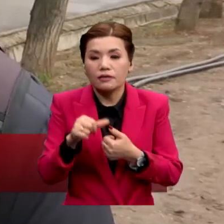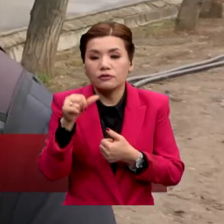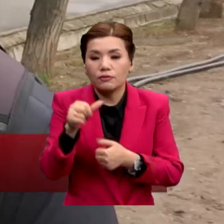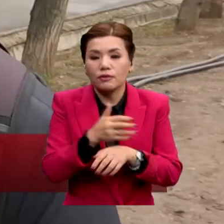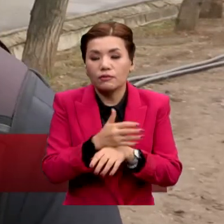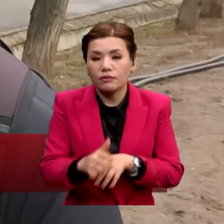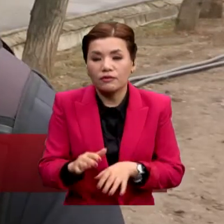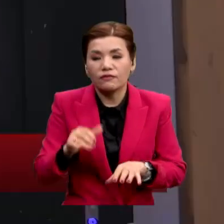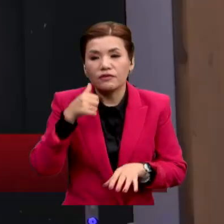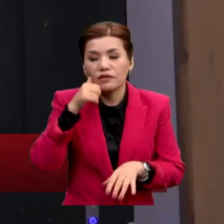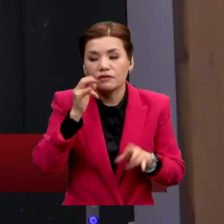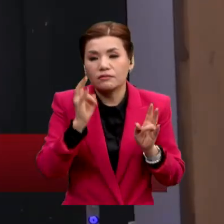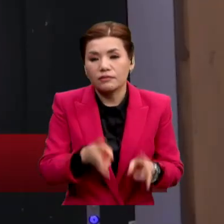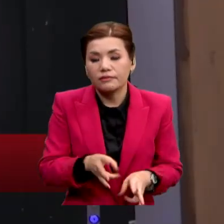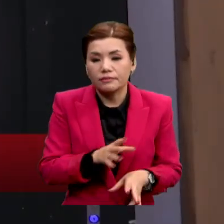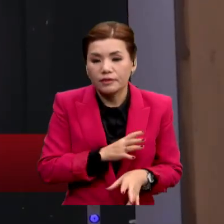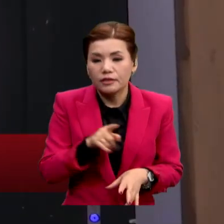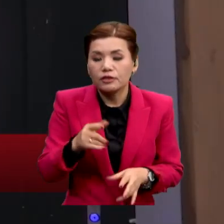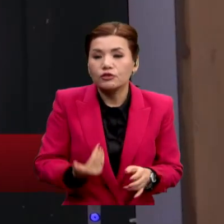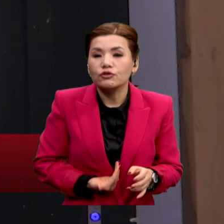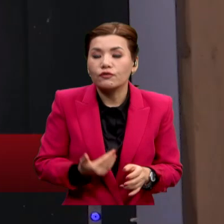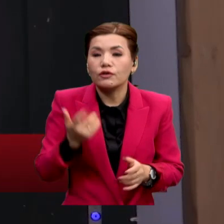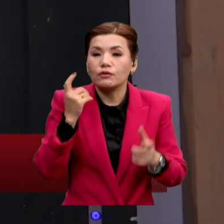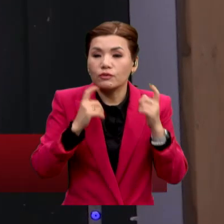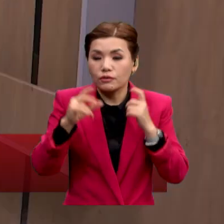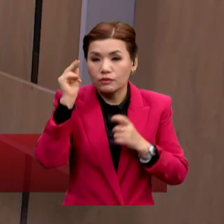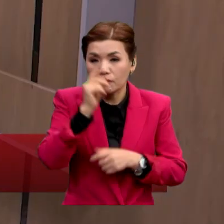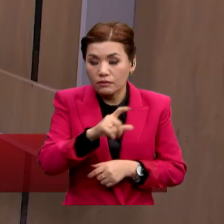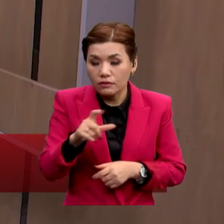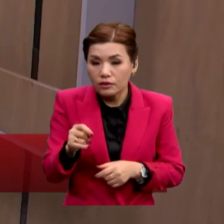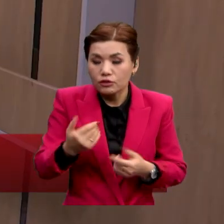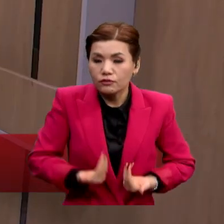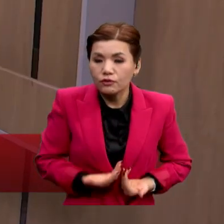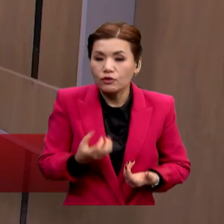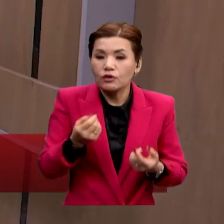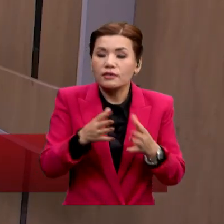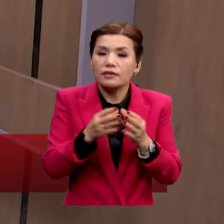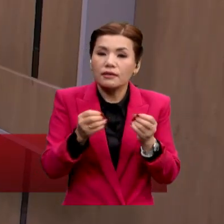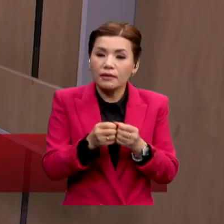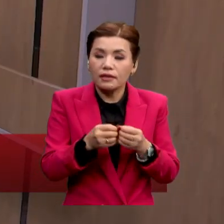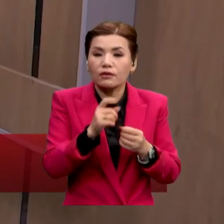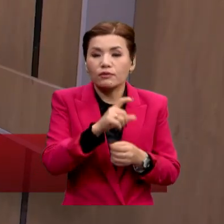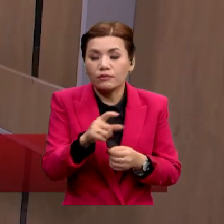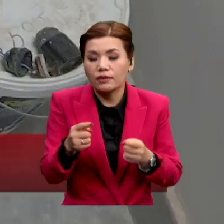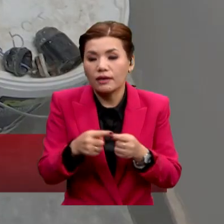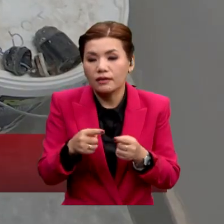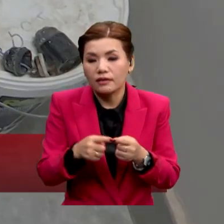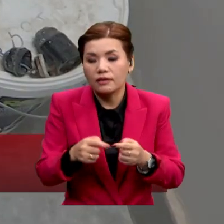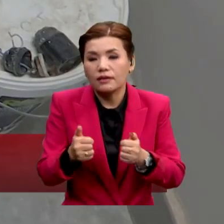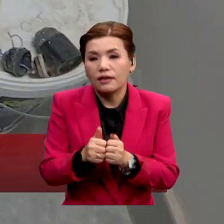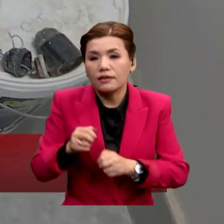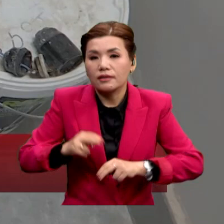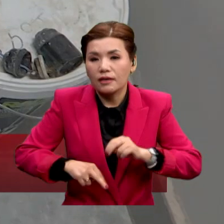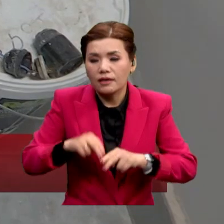после вчерашней трагедии. Сейчас здесь проживают не только студенты, также комнаты арендуют и семейные граждане. По соседству строители